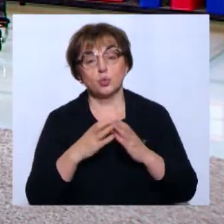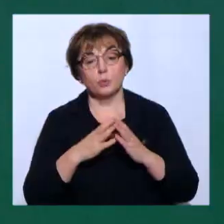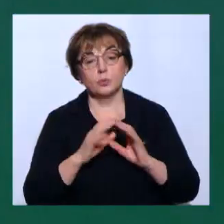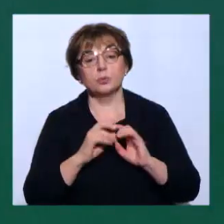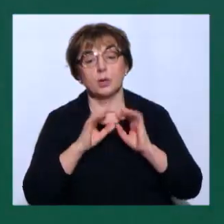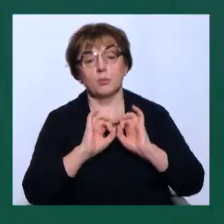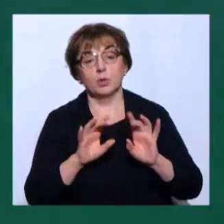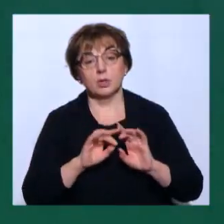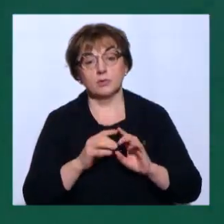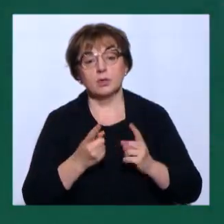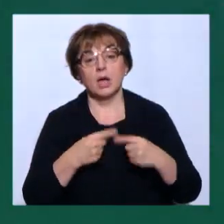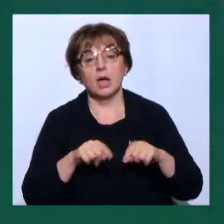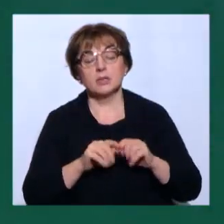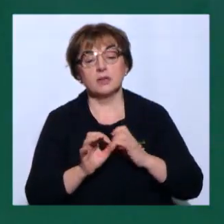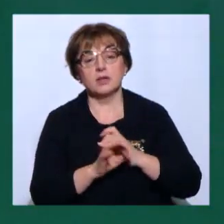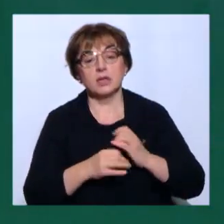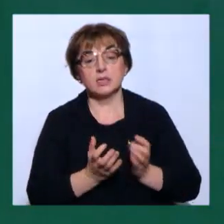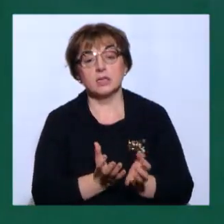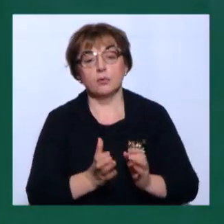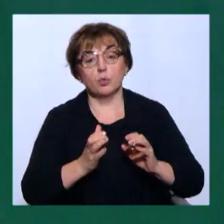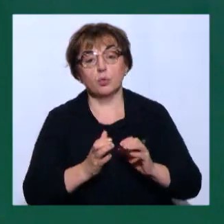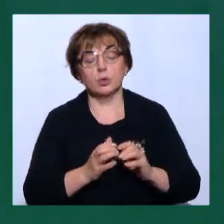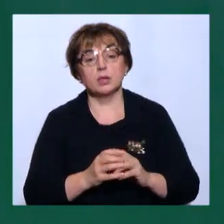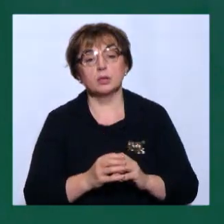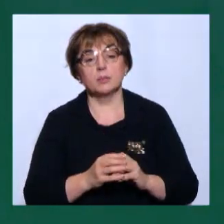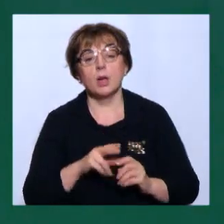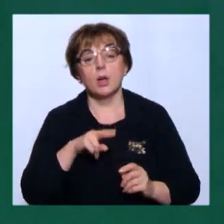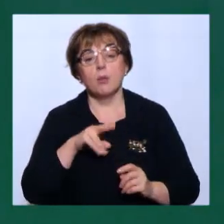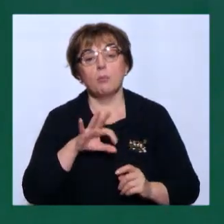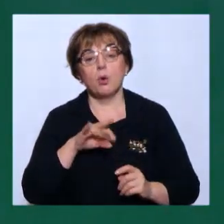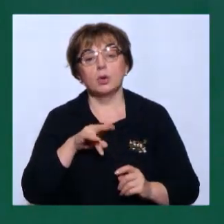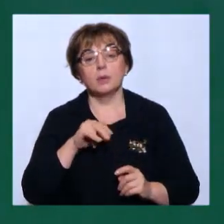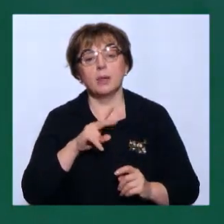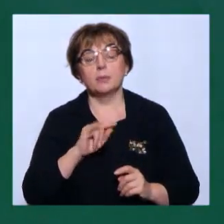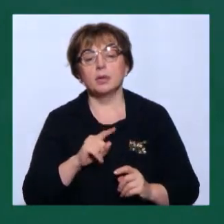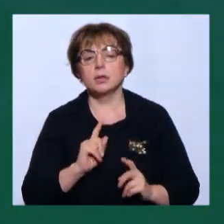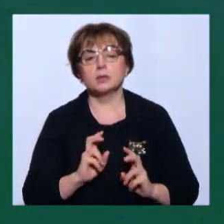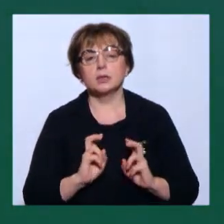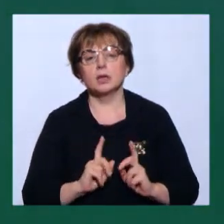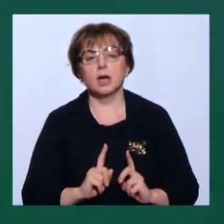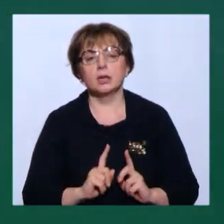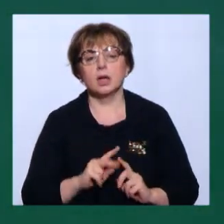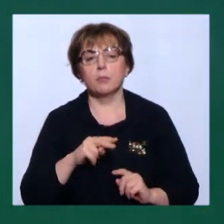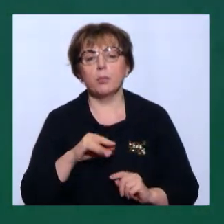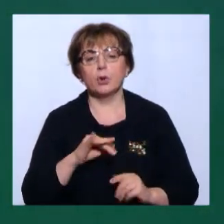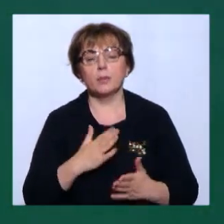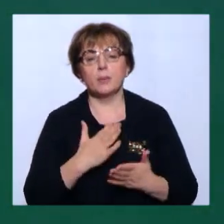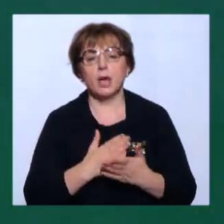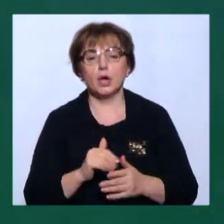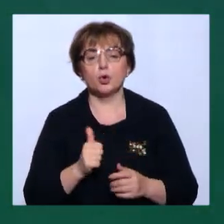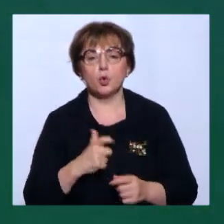განვიხილოთ ნაწლავღრუიანთა ტიპისა, ეს არის პოლიპები. Აი, პოლიპები არიან